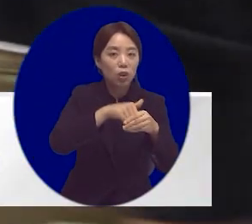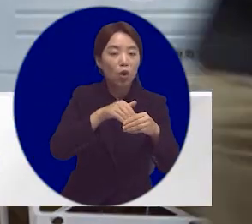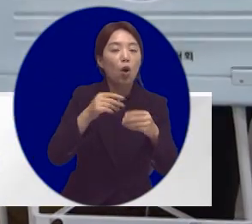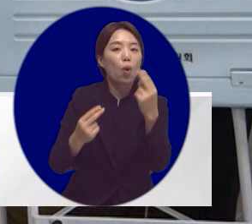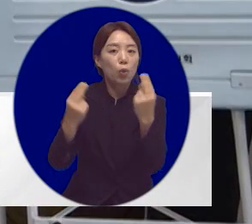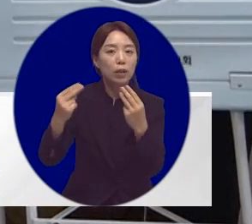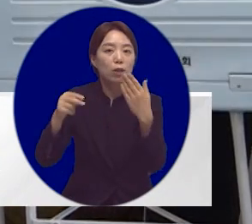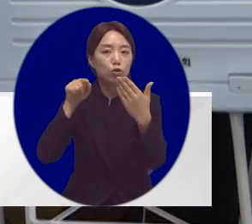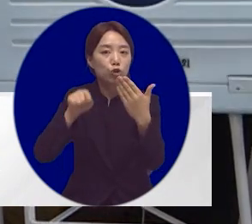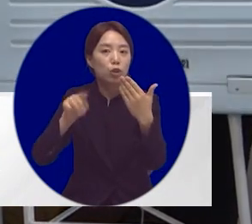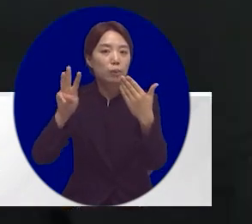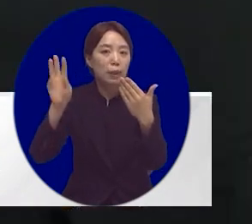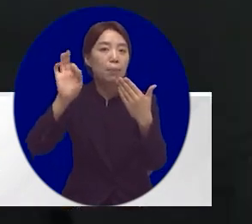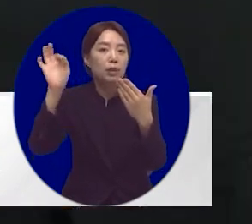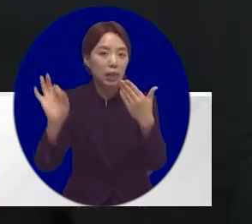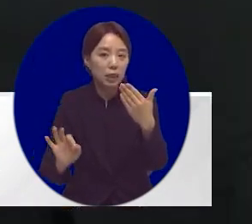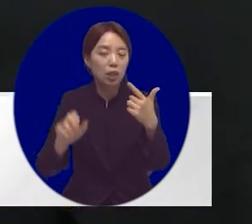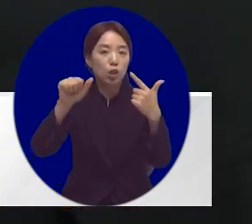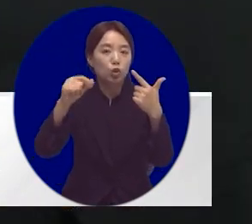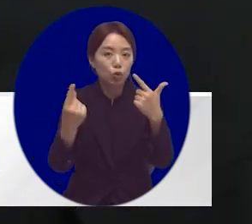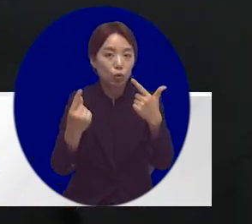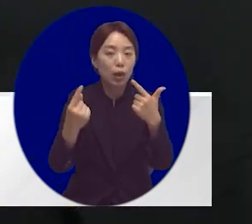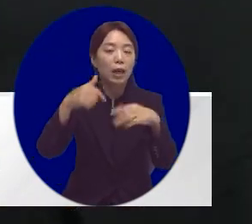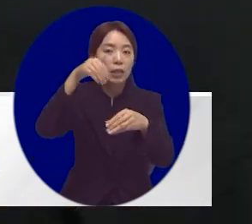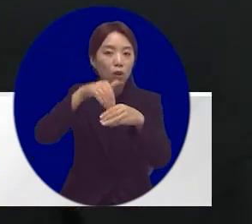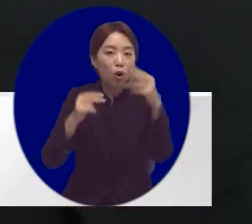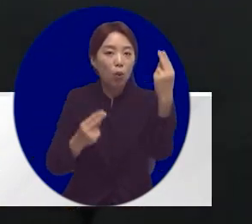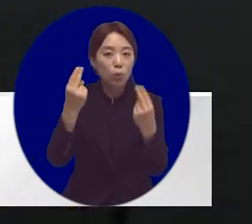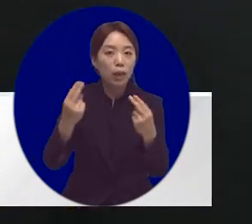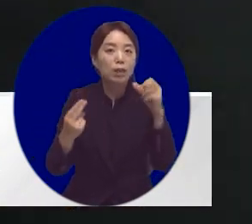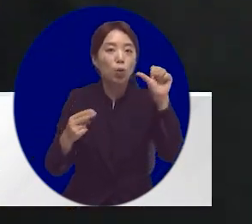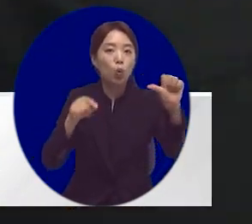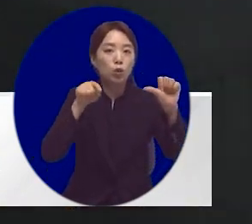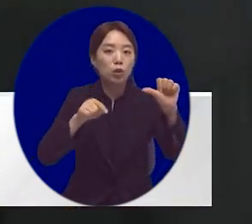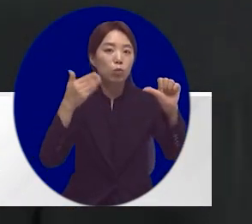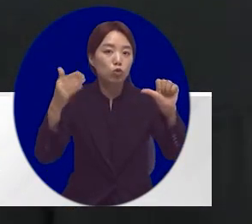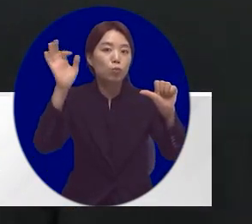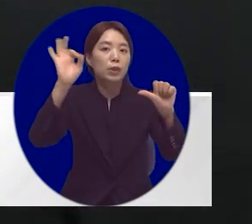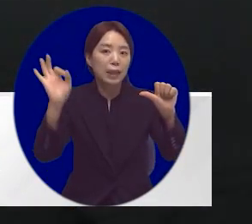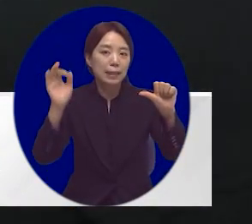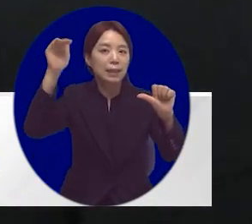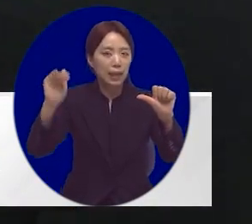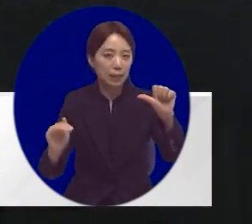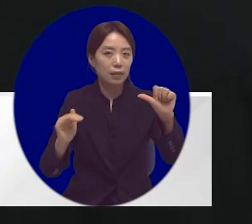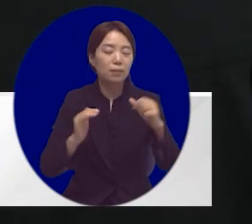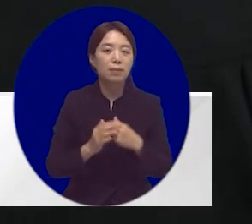지방선거보다는 9.3%, 제6회 지방선거보다는 5.9% 낮았습니다.